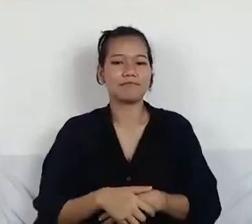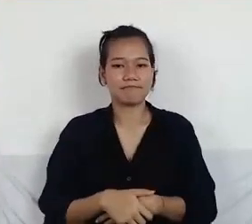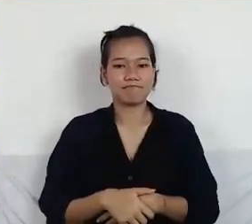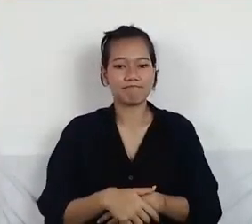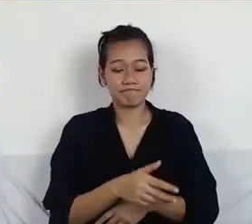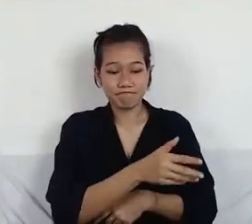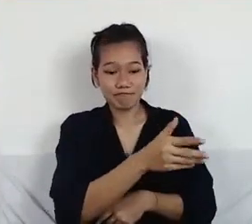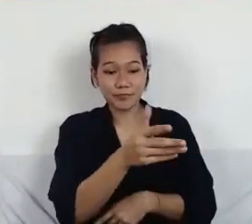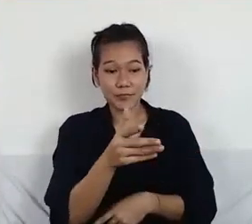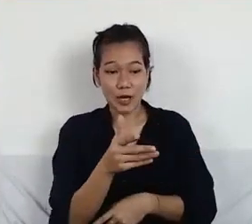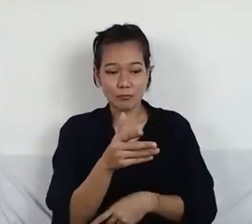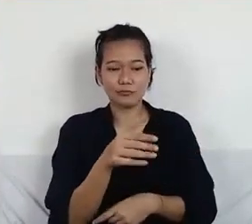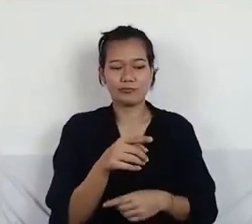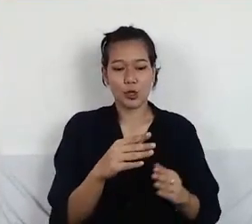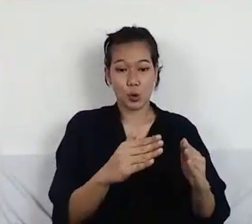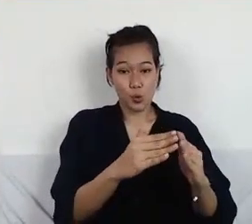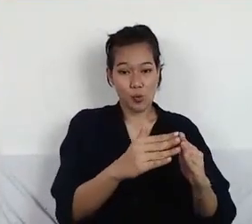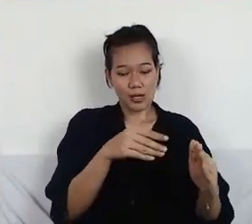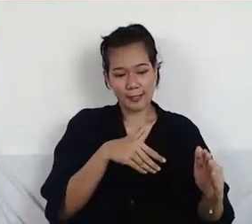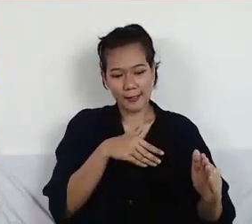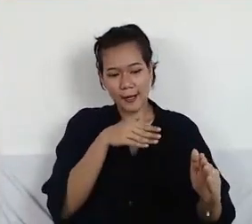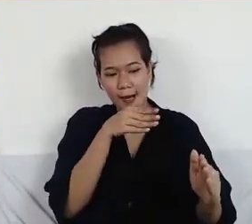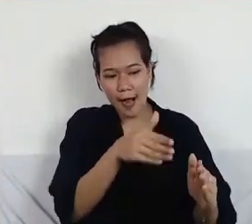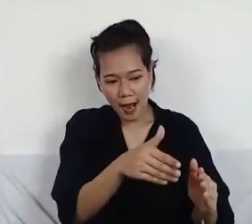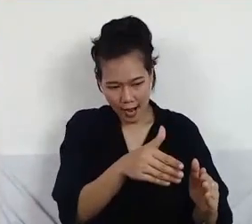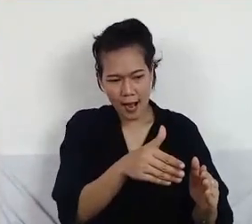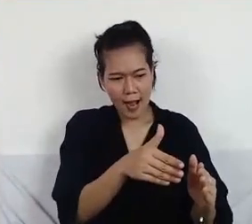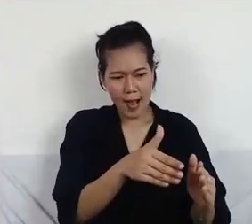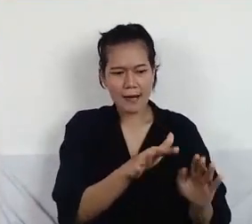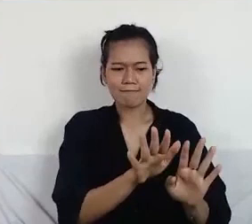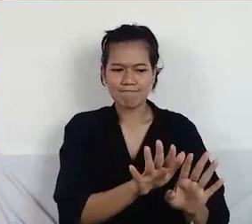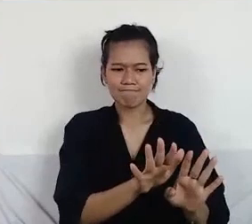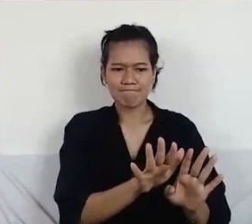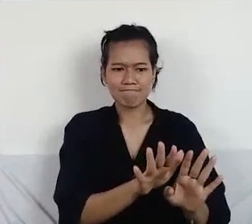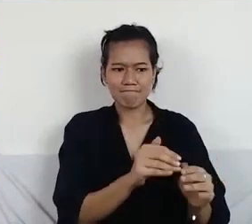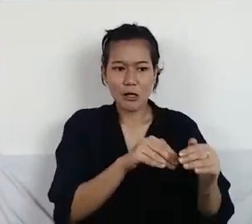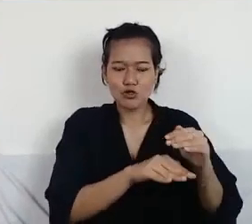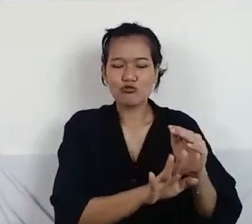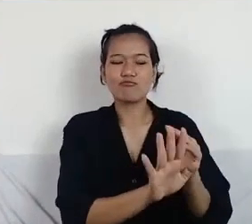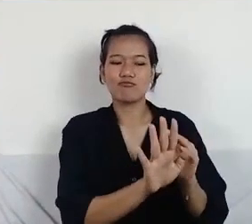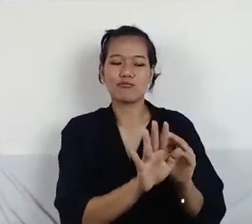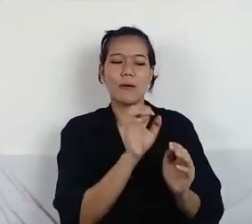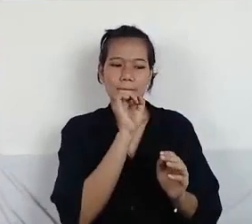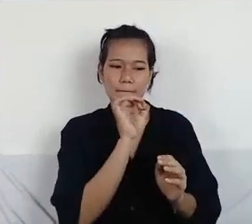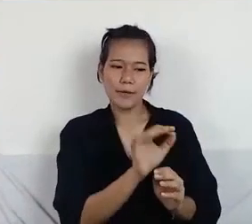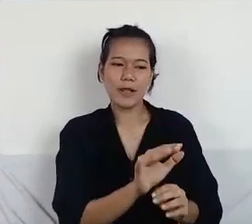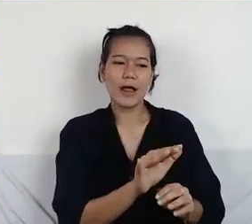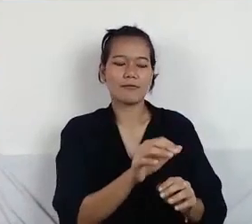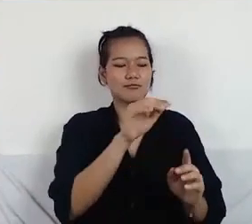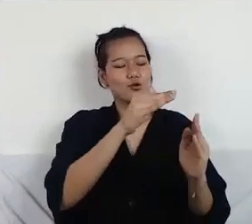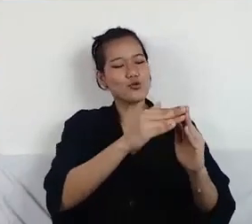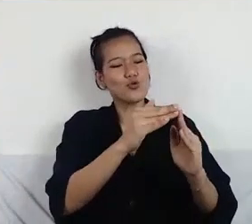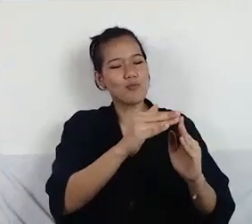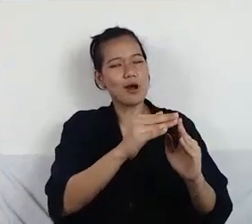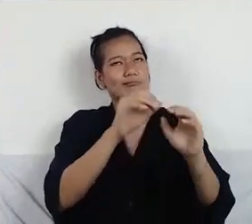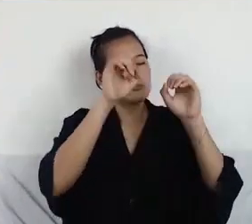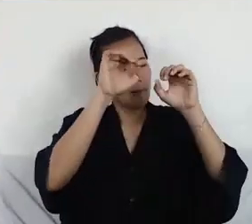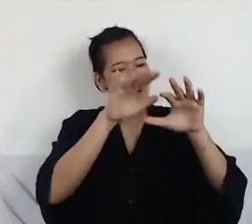Kalau kamu memasuki satu rumah, katakanlah lebih dahulu damai sejahtera bagi rumah